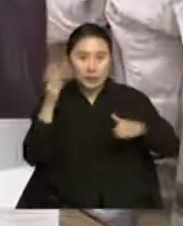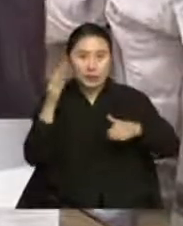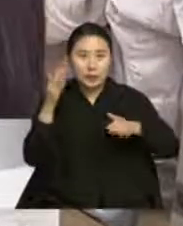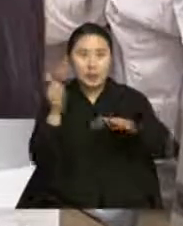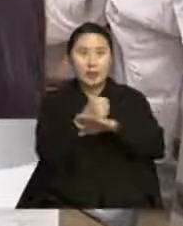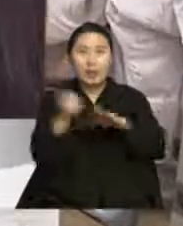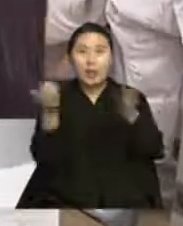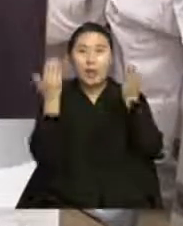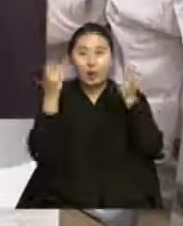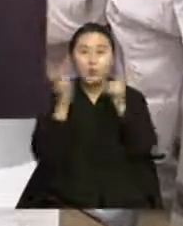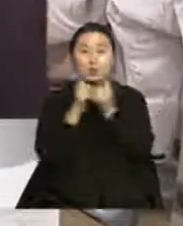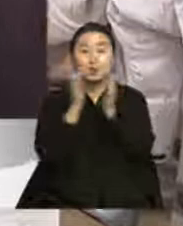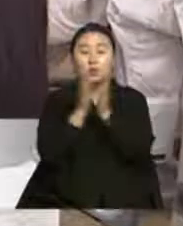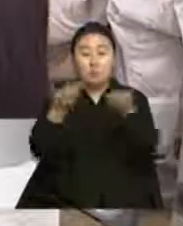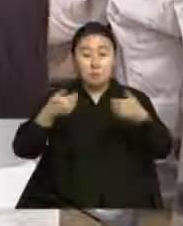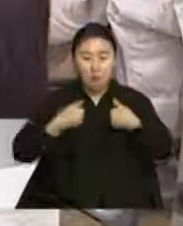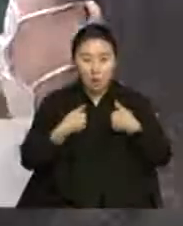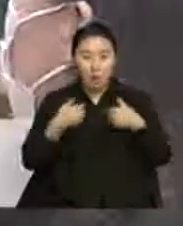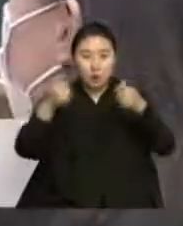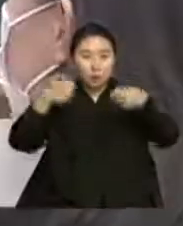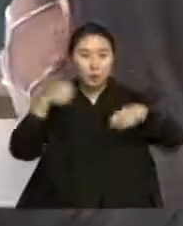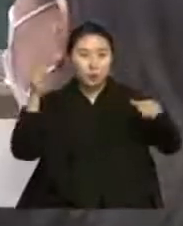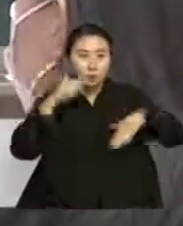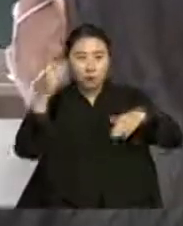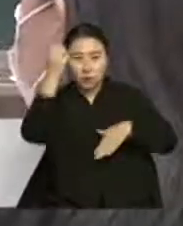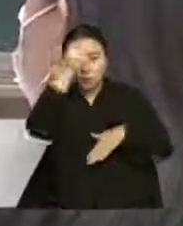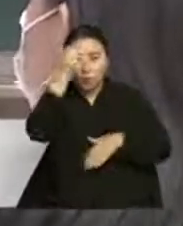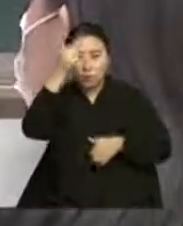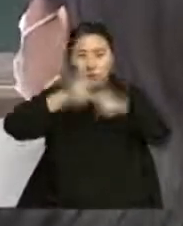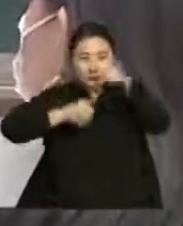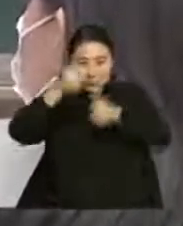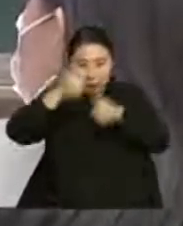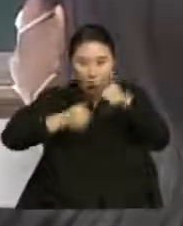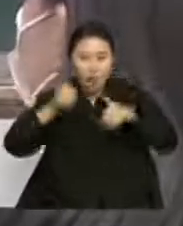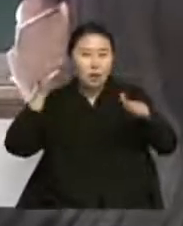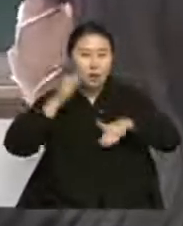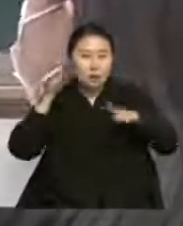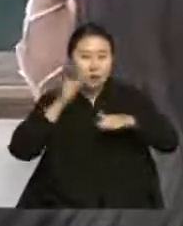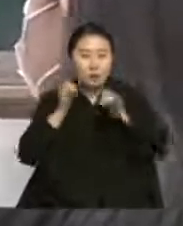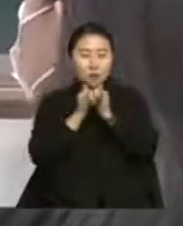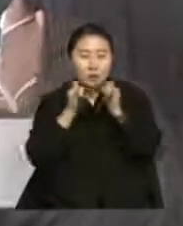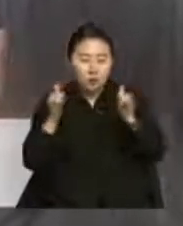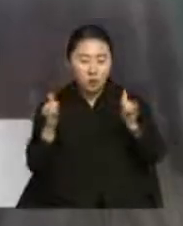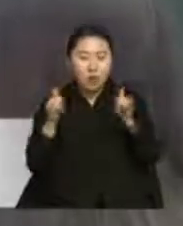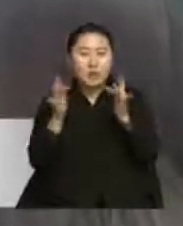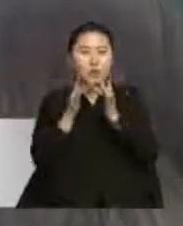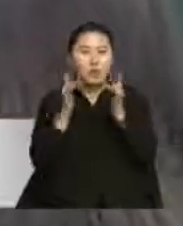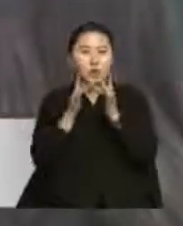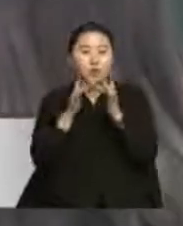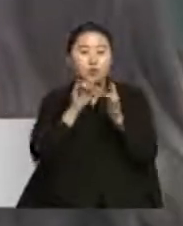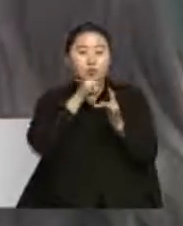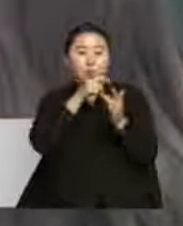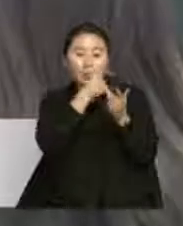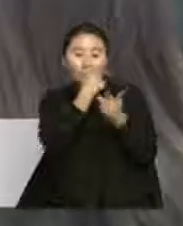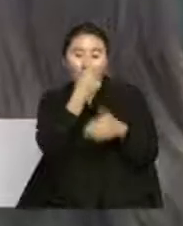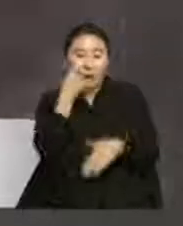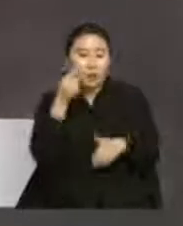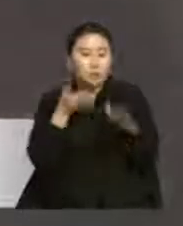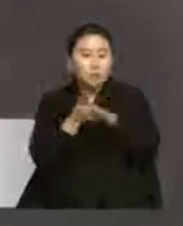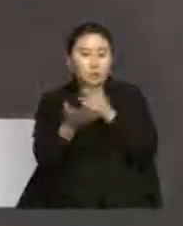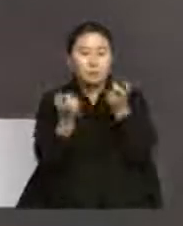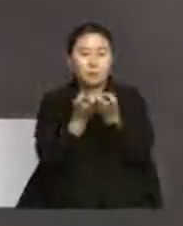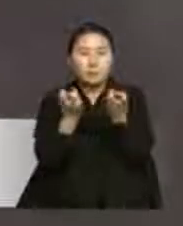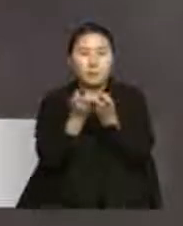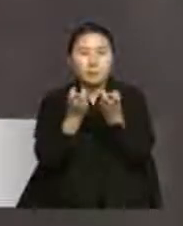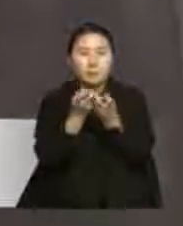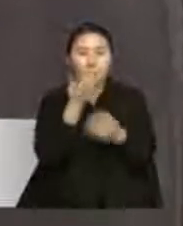다니는 학교에서 직접 배부 했으며 졸업생이 나 고졸 검정고시 합격한 수험생들에게 온라인에서 점수를 확인 하거나 출력하는